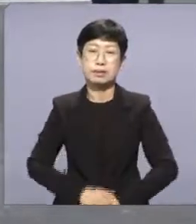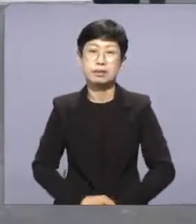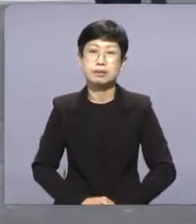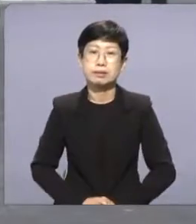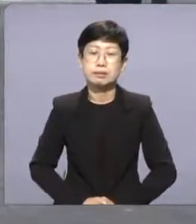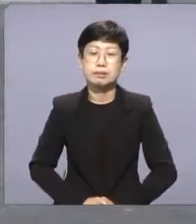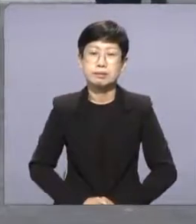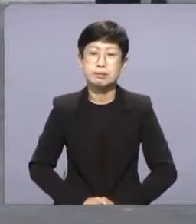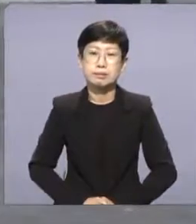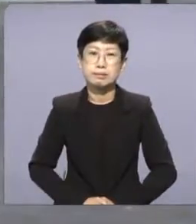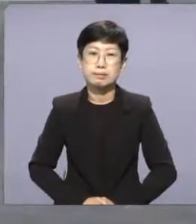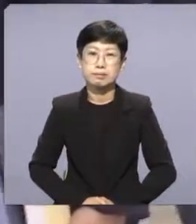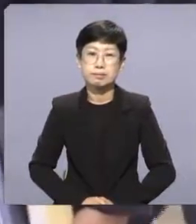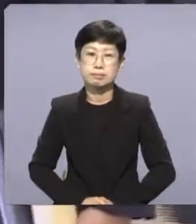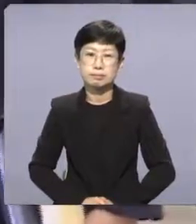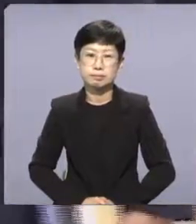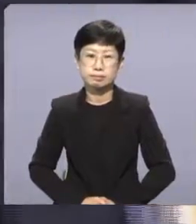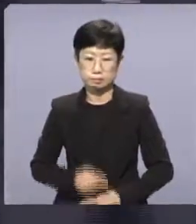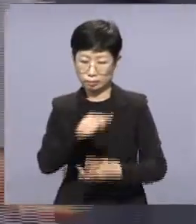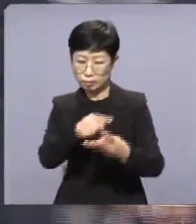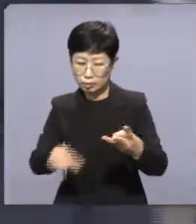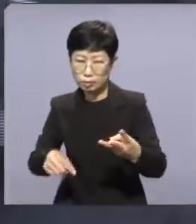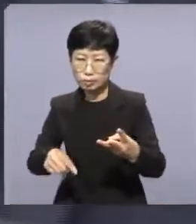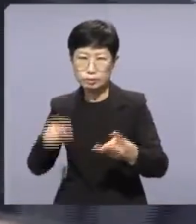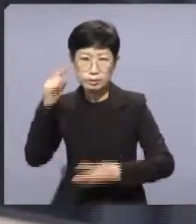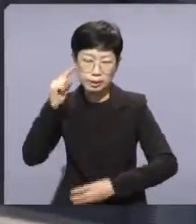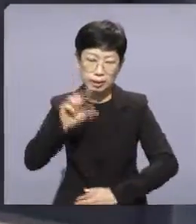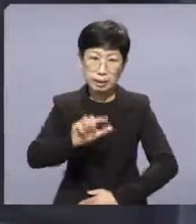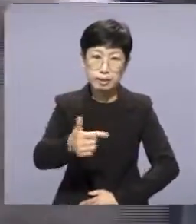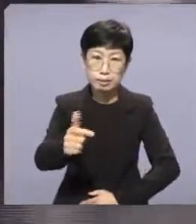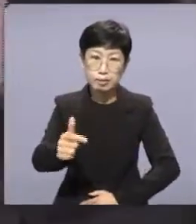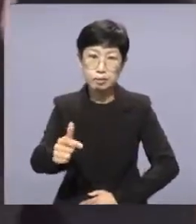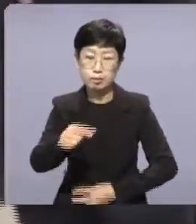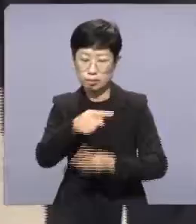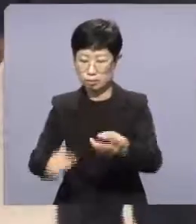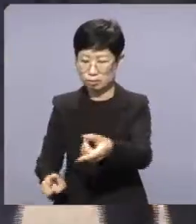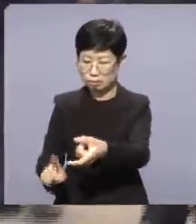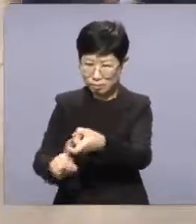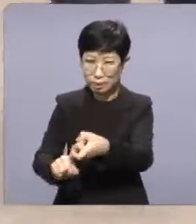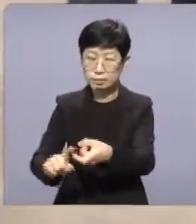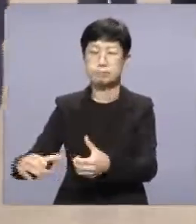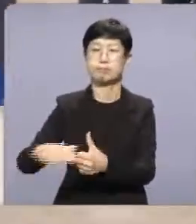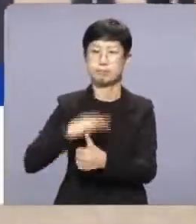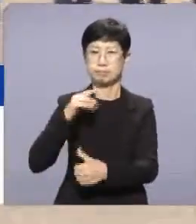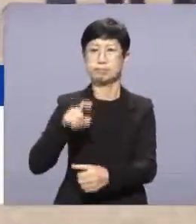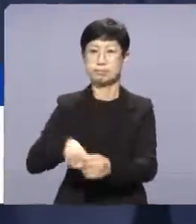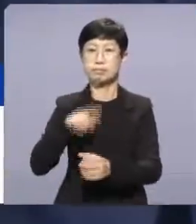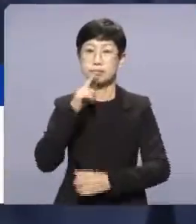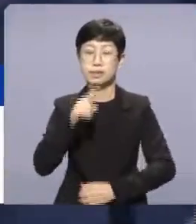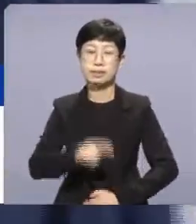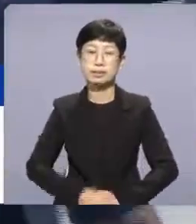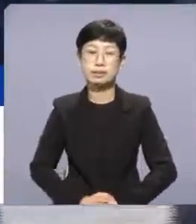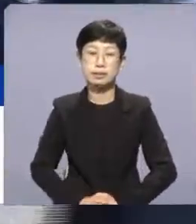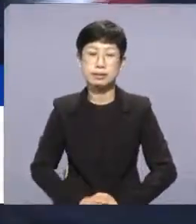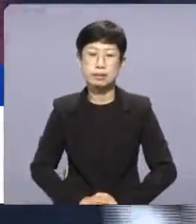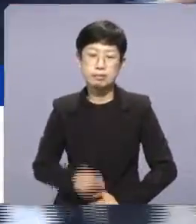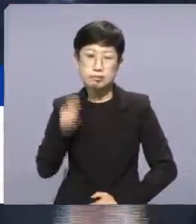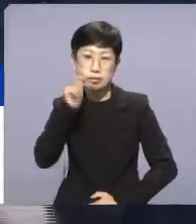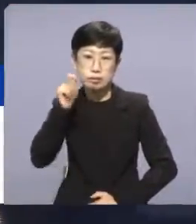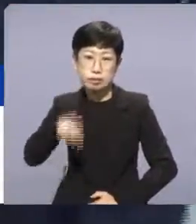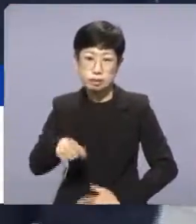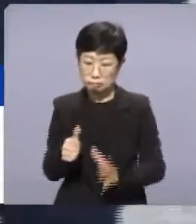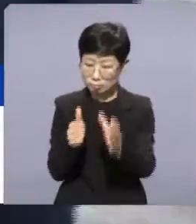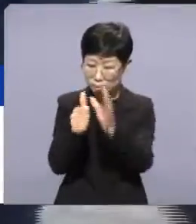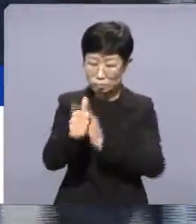시도했습니다. 윤심이 아닌 윤핵관 측 공격이라는 겁니다. 혁신위에 대한 공격도 그렇고 우크라이나 간 것도 무슨